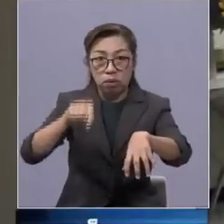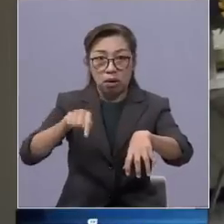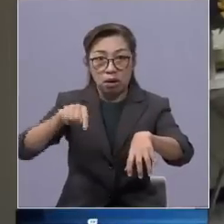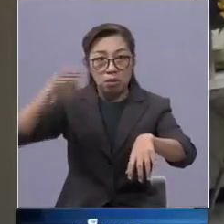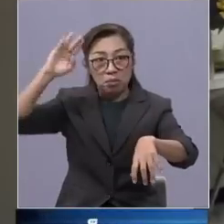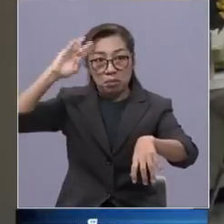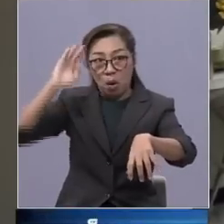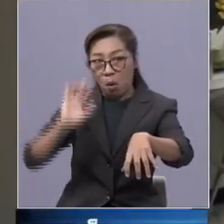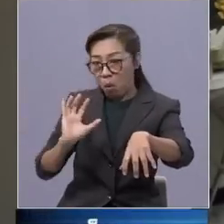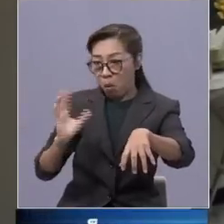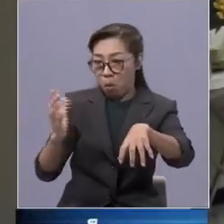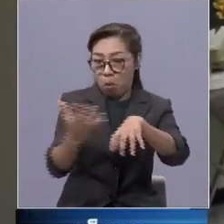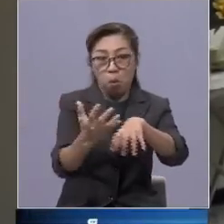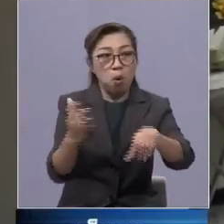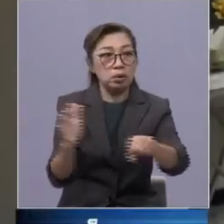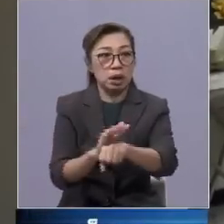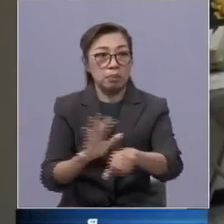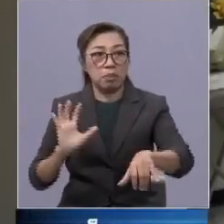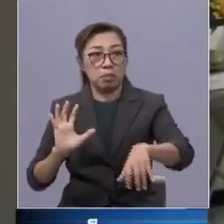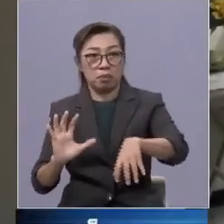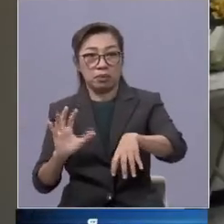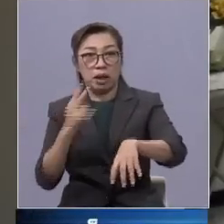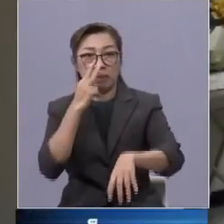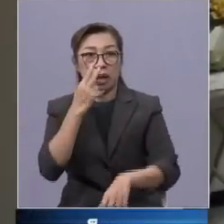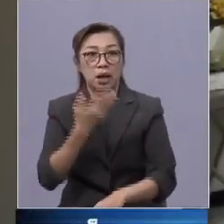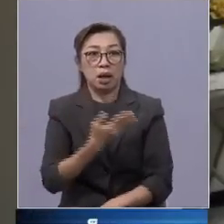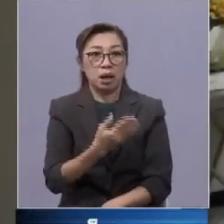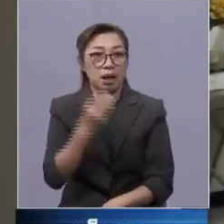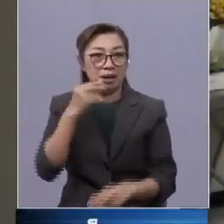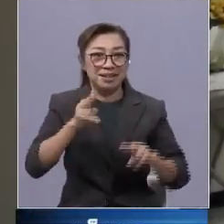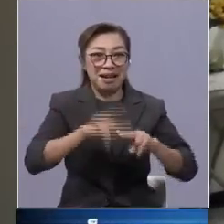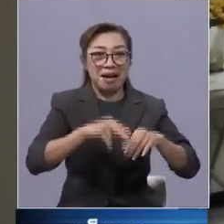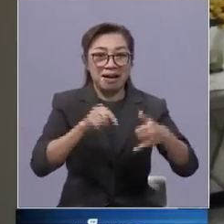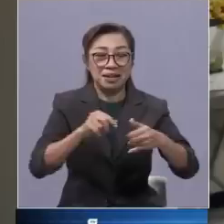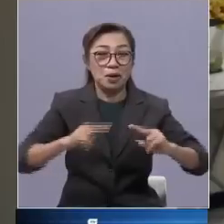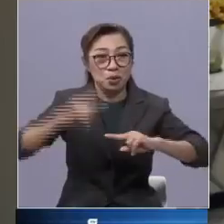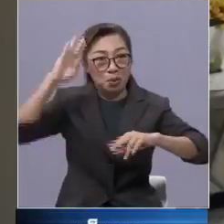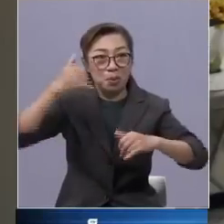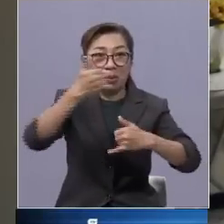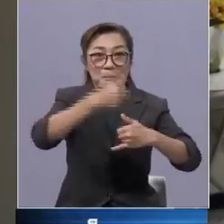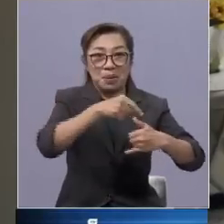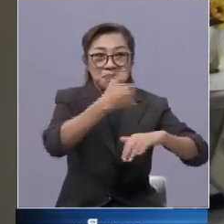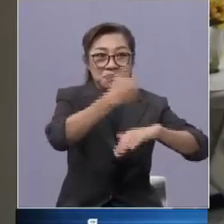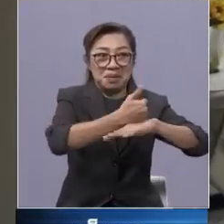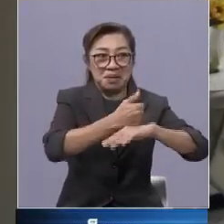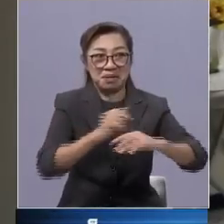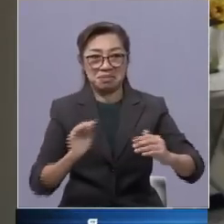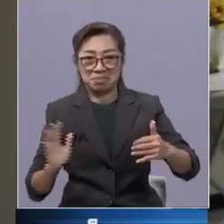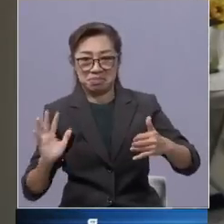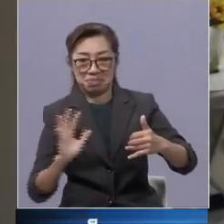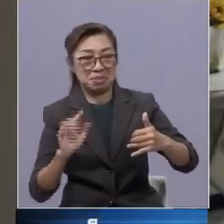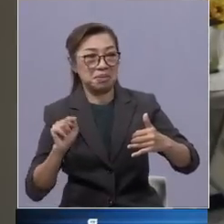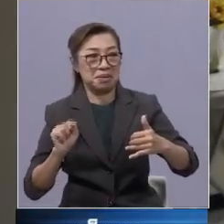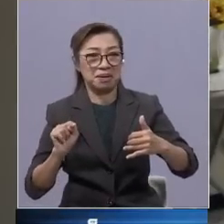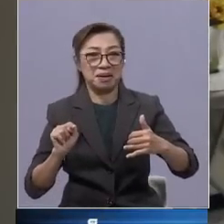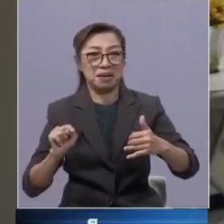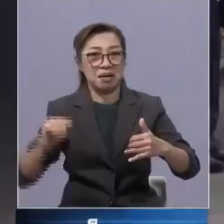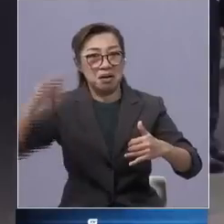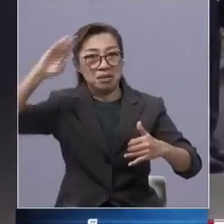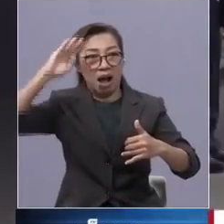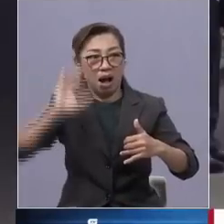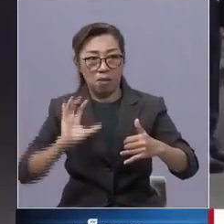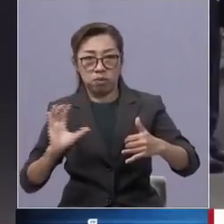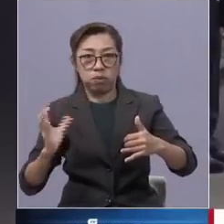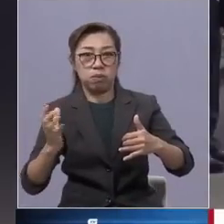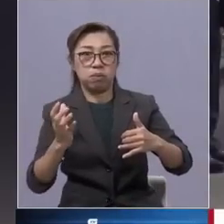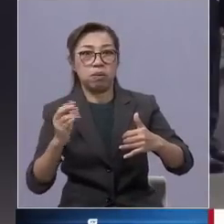ารักขากันเต็มที่นะ ครับ เนี่ยส่งผลคือรัศมีความเป็นรัฐมนตรีกลาโหมนะม ัน จับแล้วเพราะมีทหารมาร